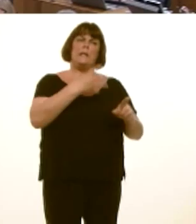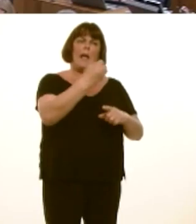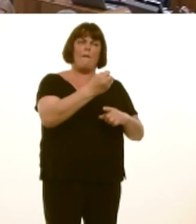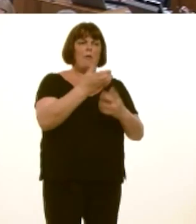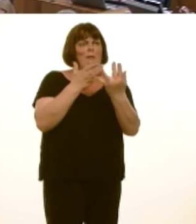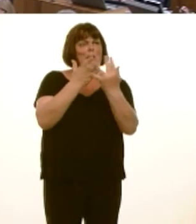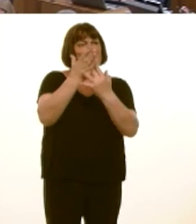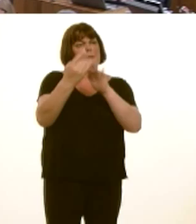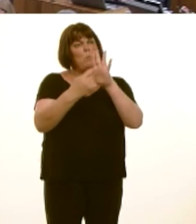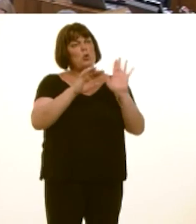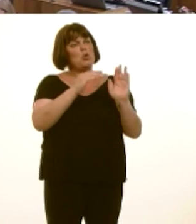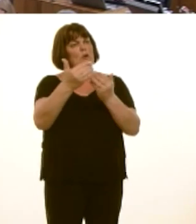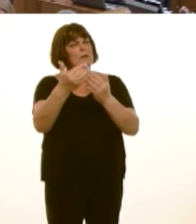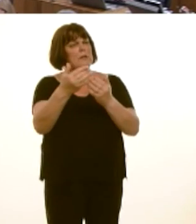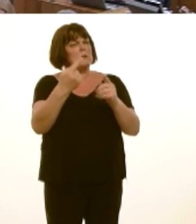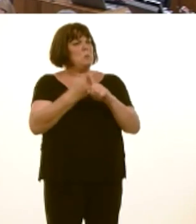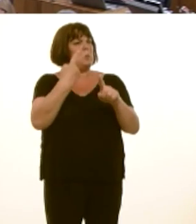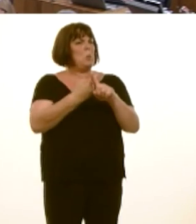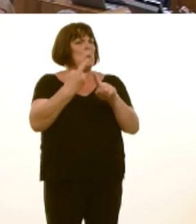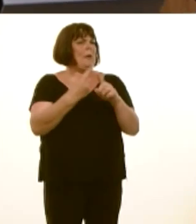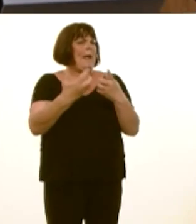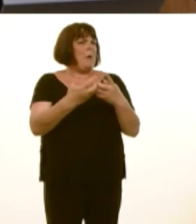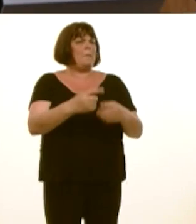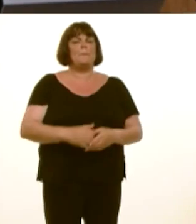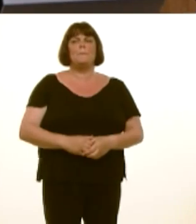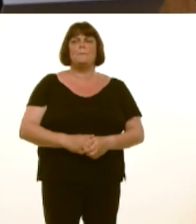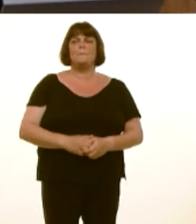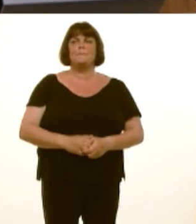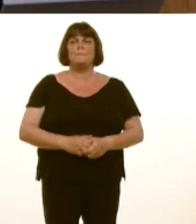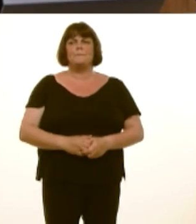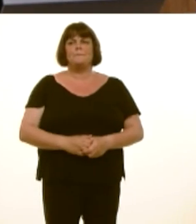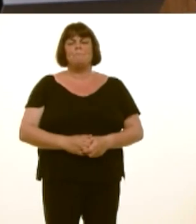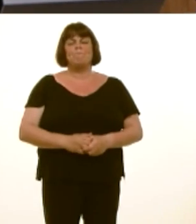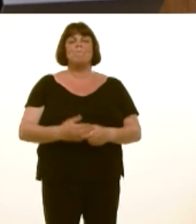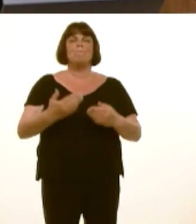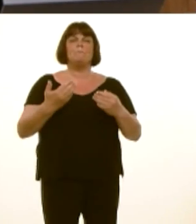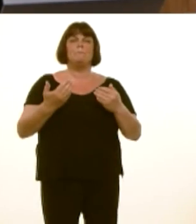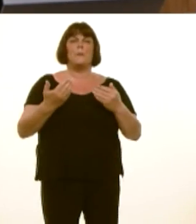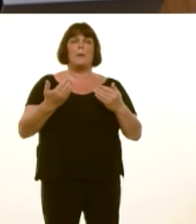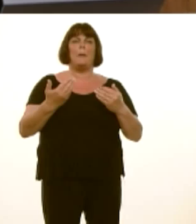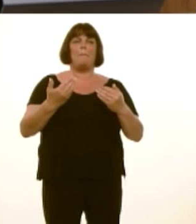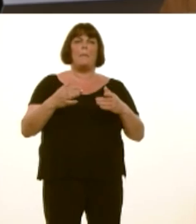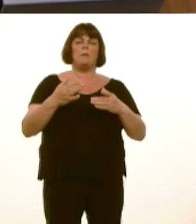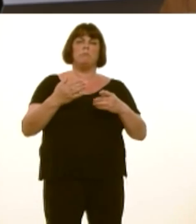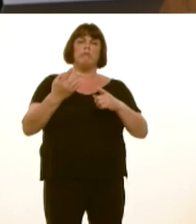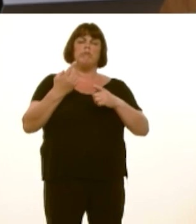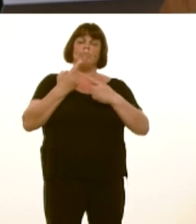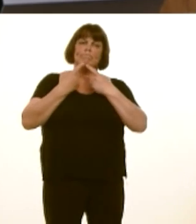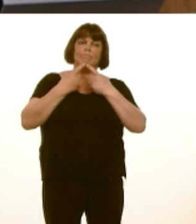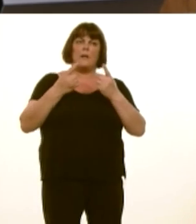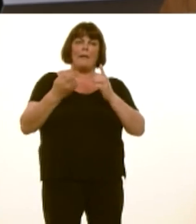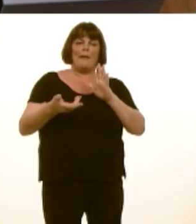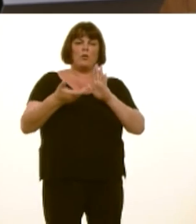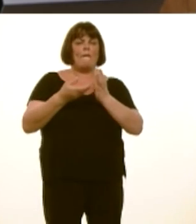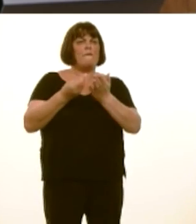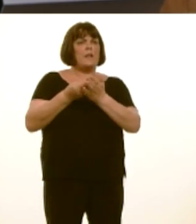gywir? Well, we've sôn, of course, am yr arian ychwanegol sydd wedi cael ei ddatgan, a bydd yr arian yn helpu bobl, nid dim ond yn y triniaeth,